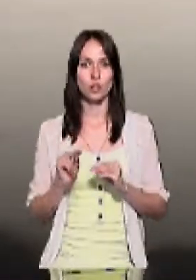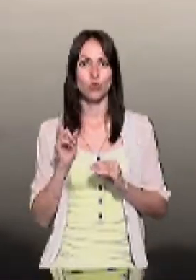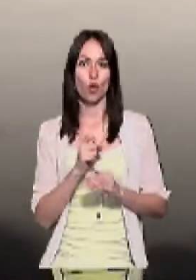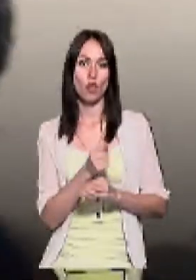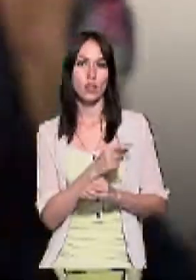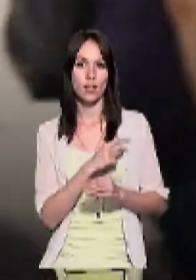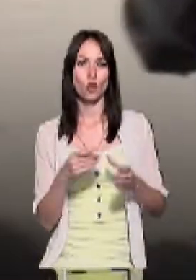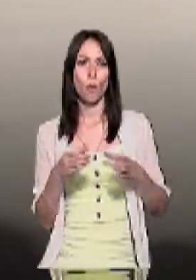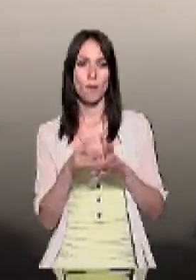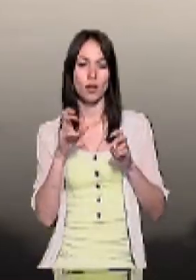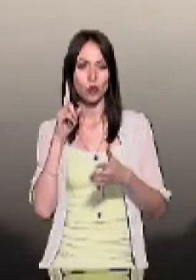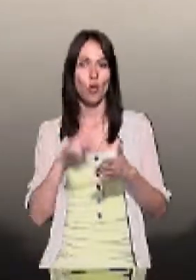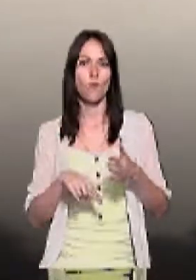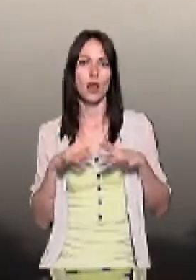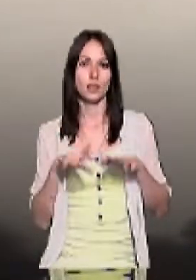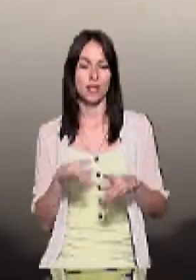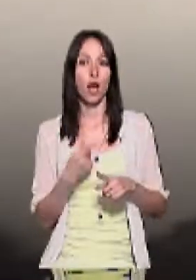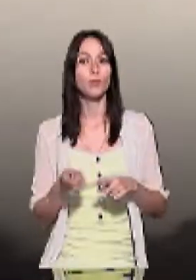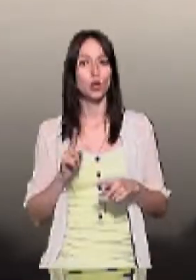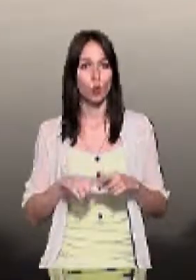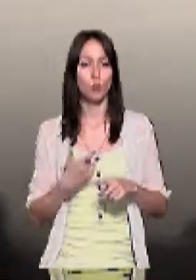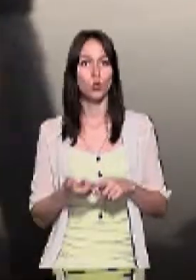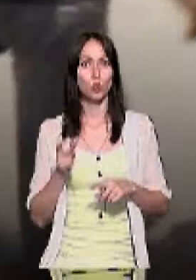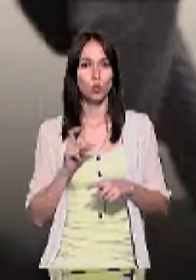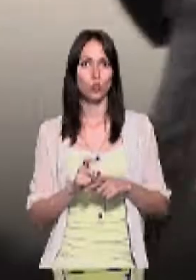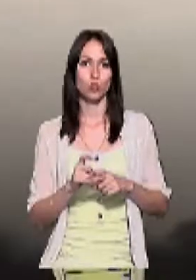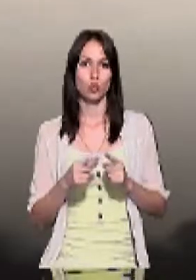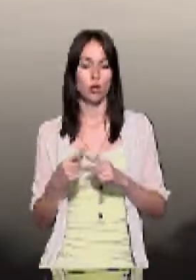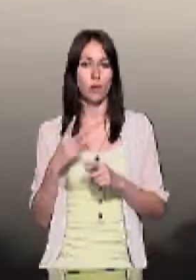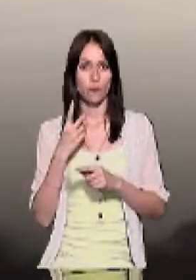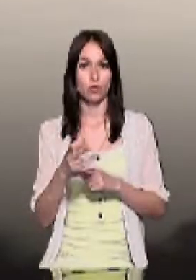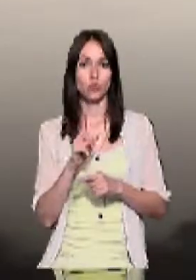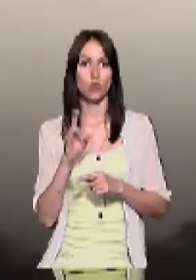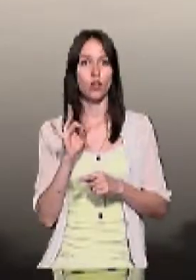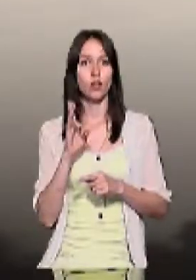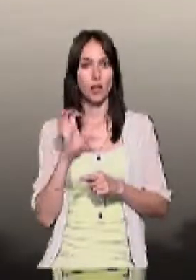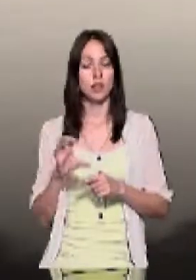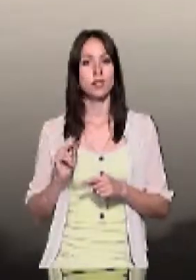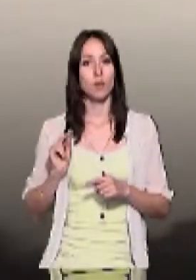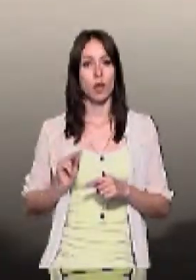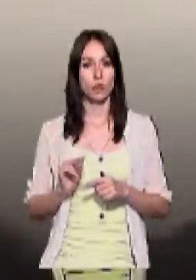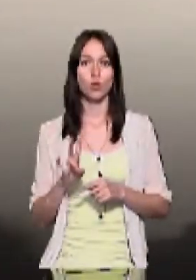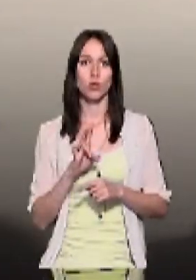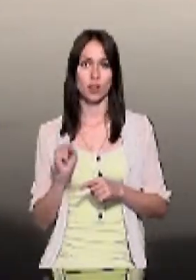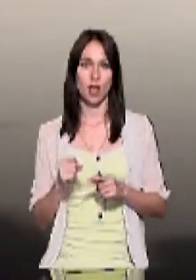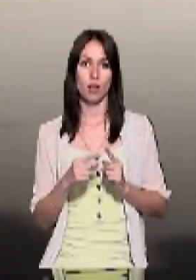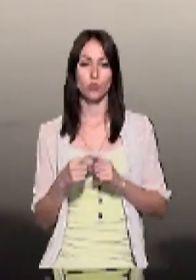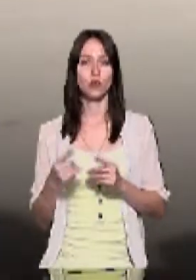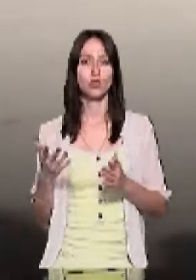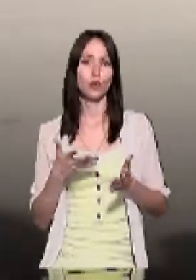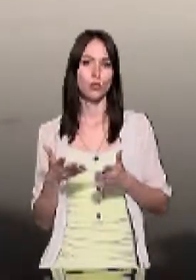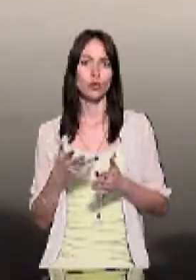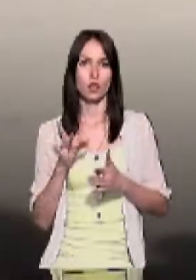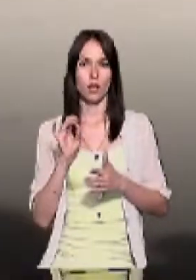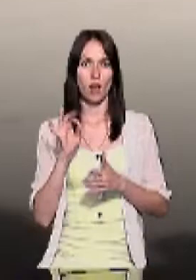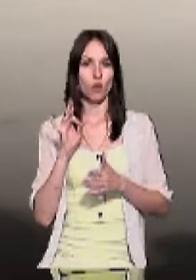партією «Довіряй ділам». Тому дуже прогнозовано, що Геннадій Кернес працює саме на певну частку